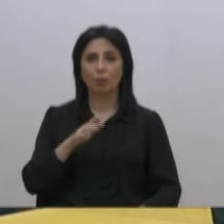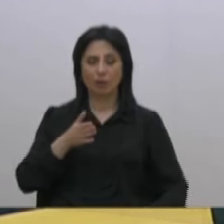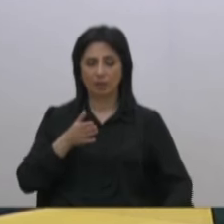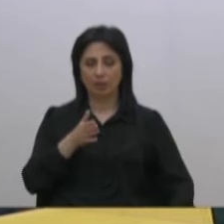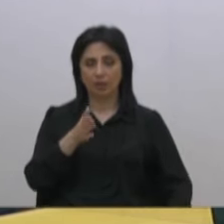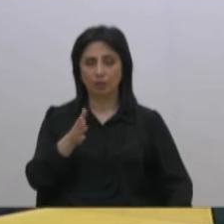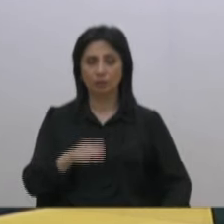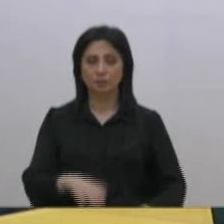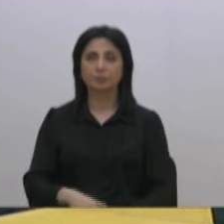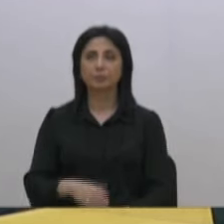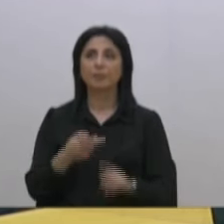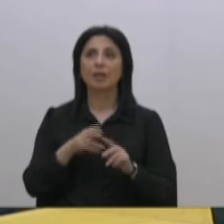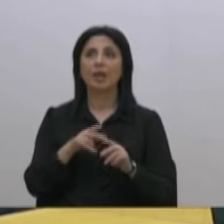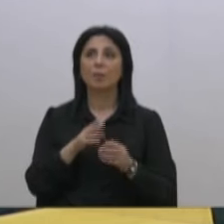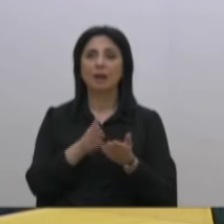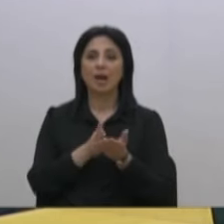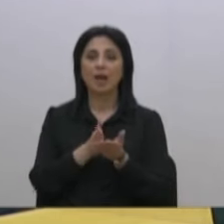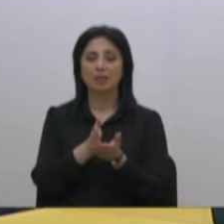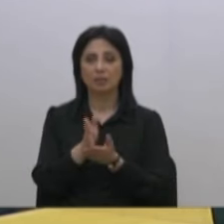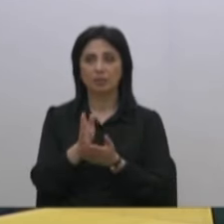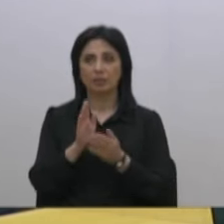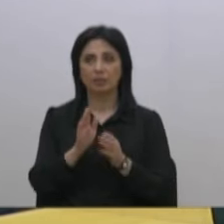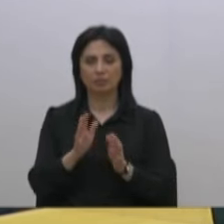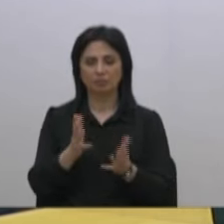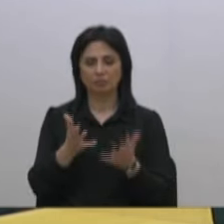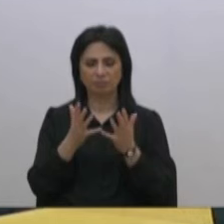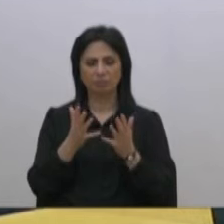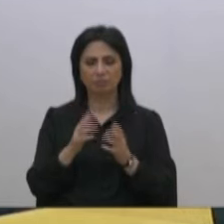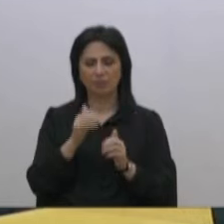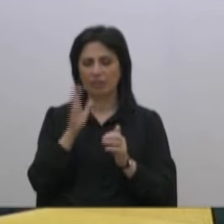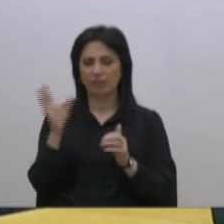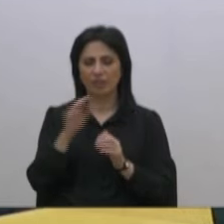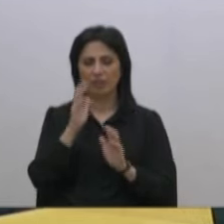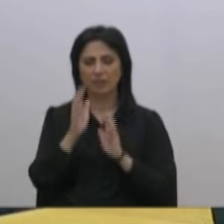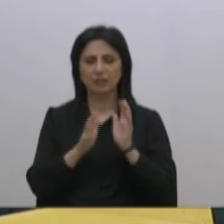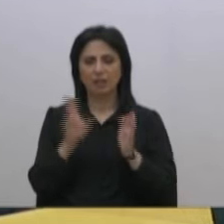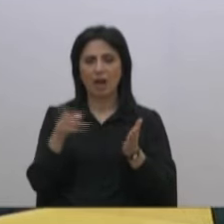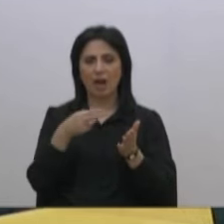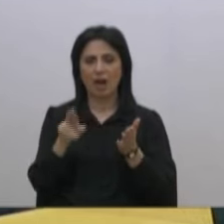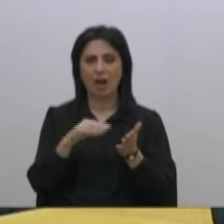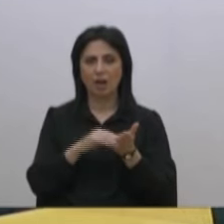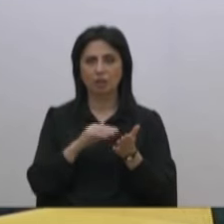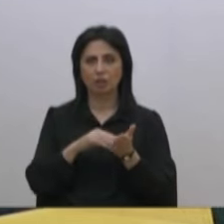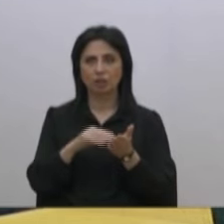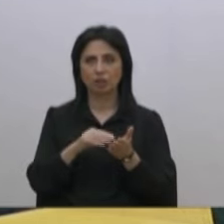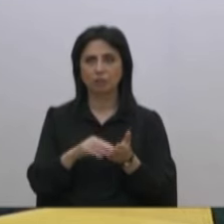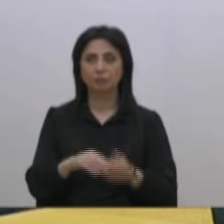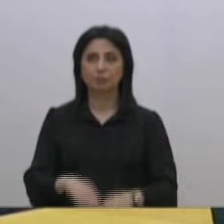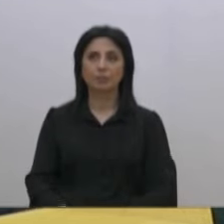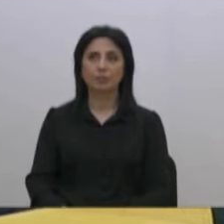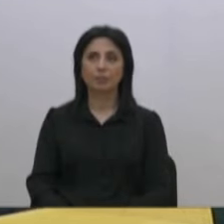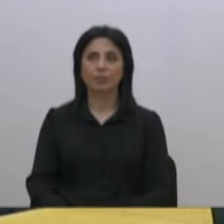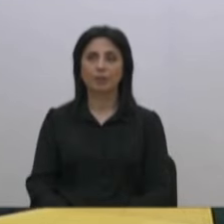ტრაექტორია. ამ განზომილებაში ცალსახადა ეს არის ყველა საერთაშორისო ანგარიშში ასახული.